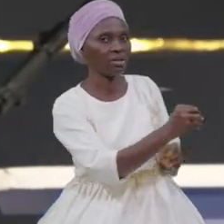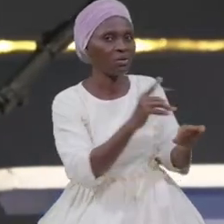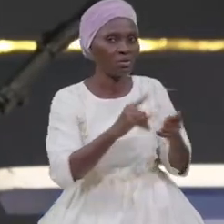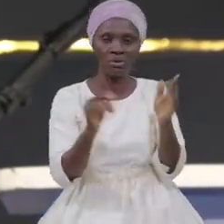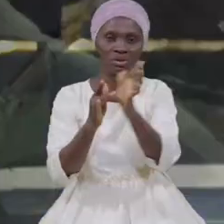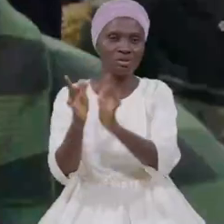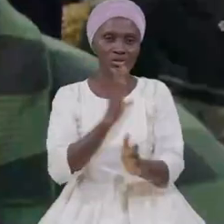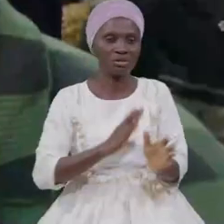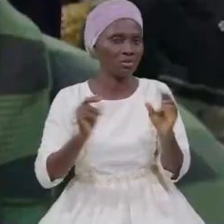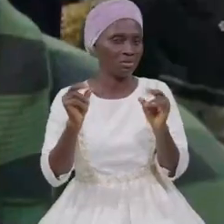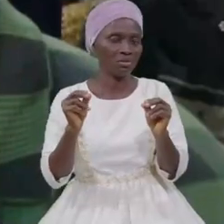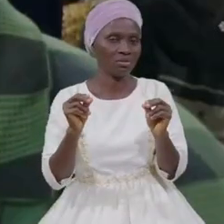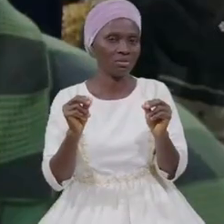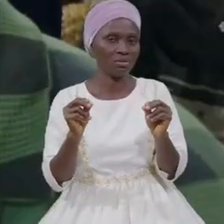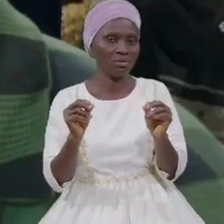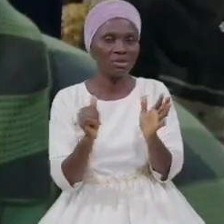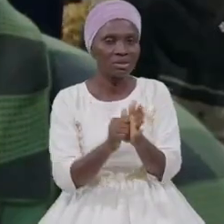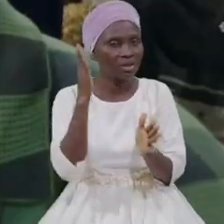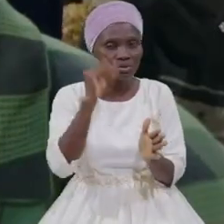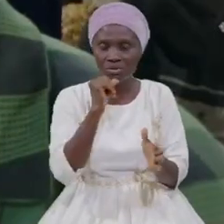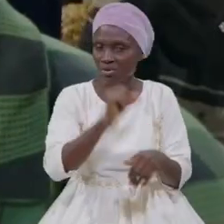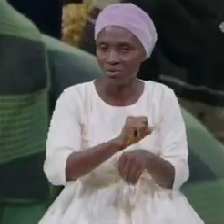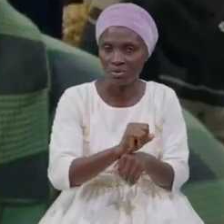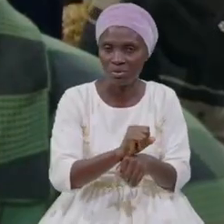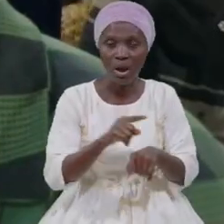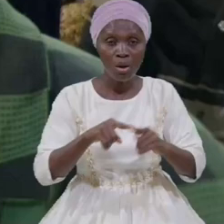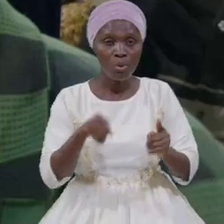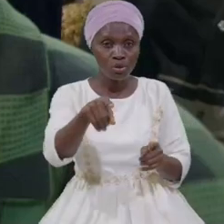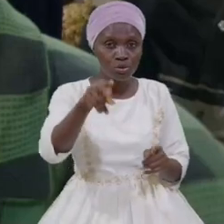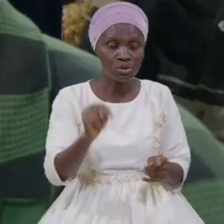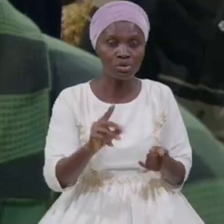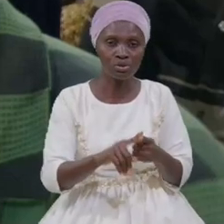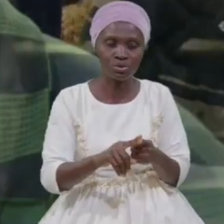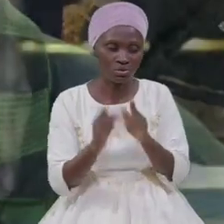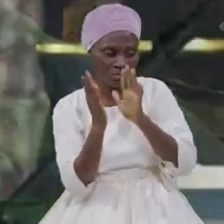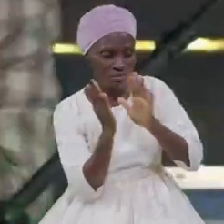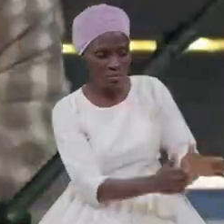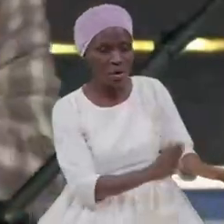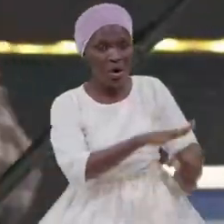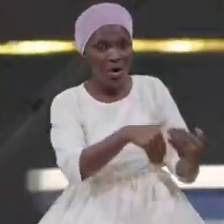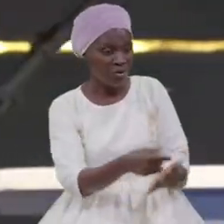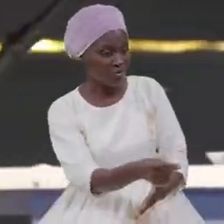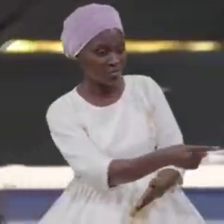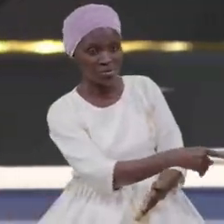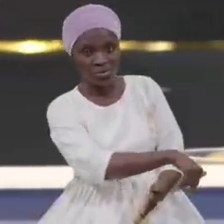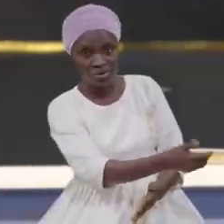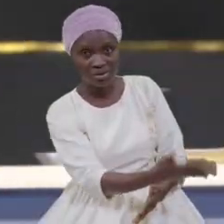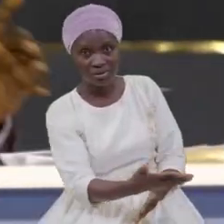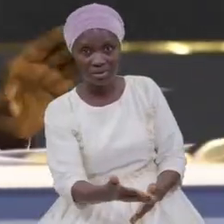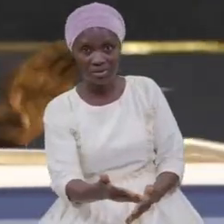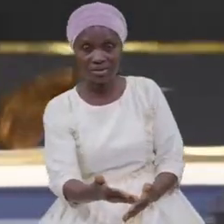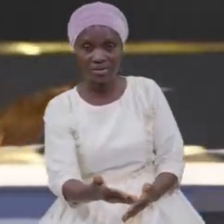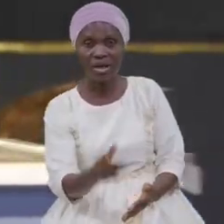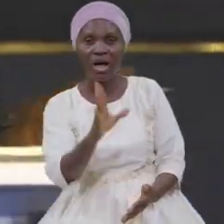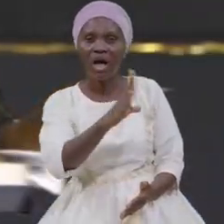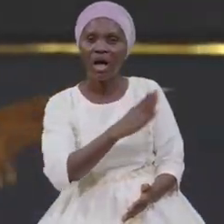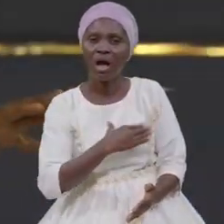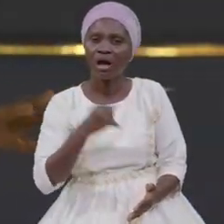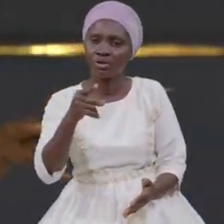pas. Mais, tu abandonnes toutes ces autres choses et tu dis,